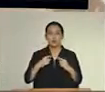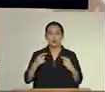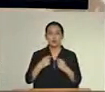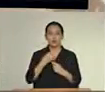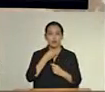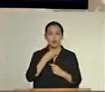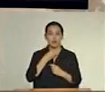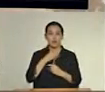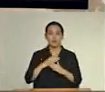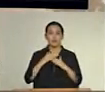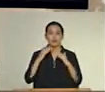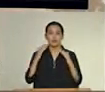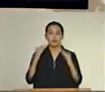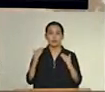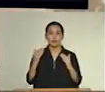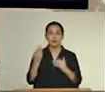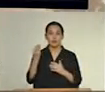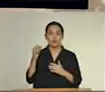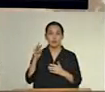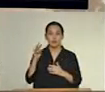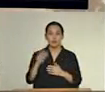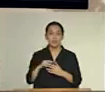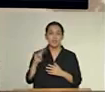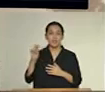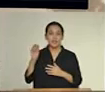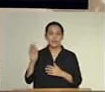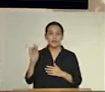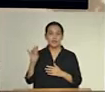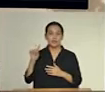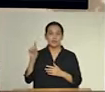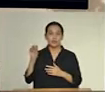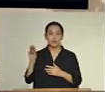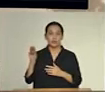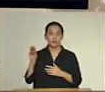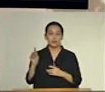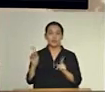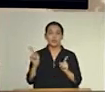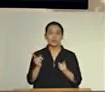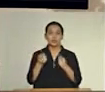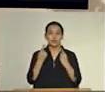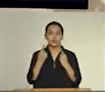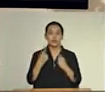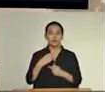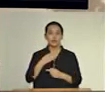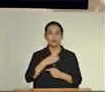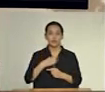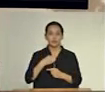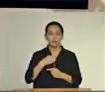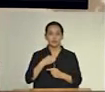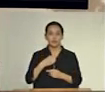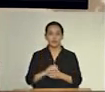hayvonlarning yuqori mahsuldor shtamlari, navlari va zotlarni yaratish katta ahamiyatga ega